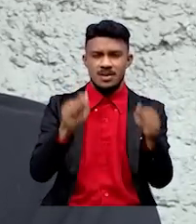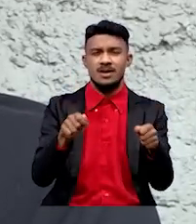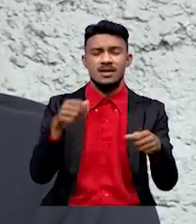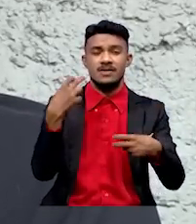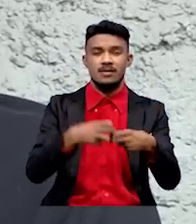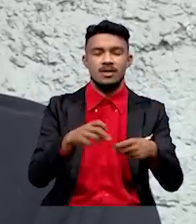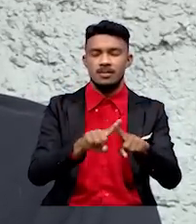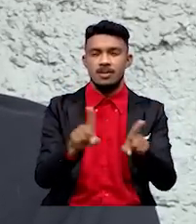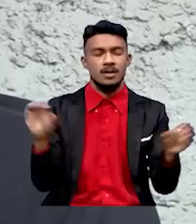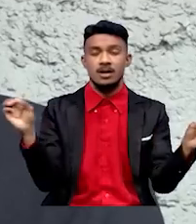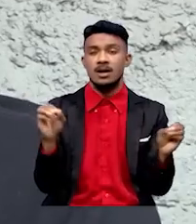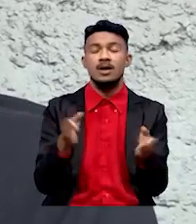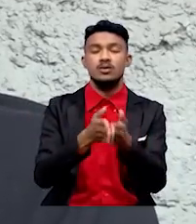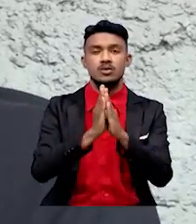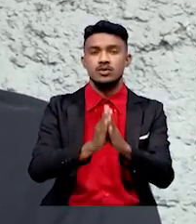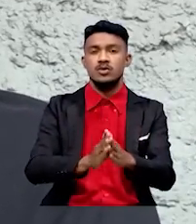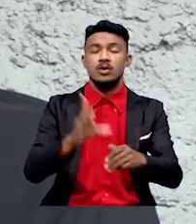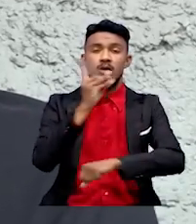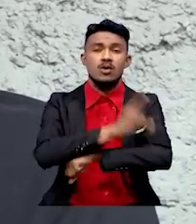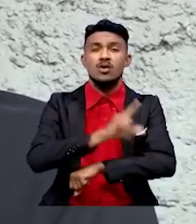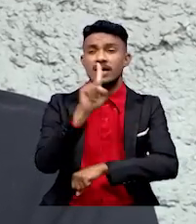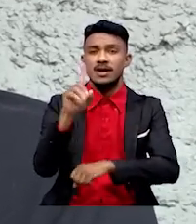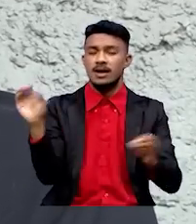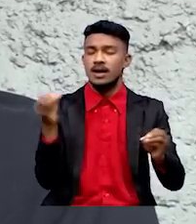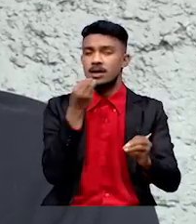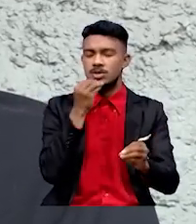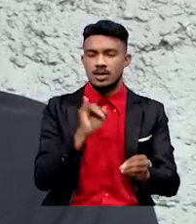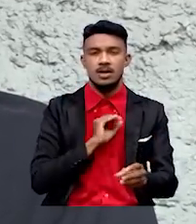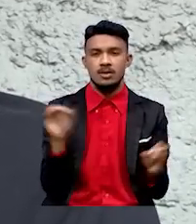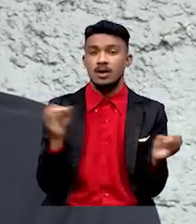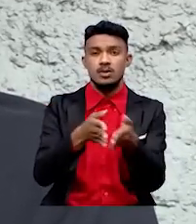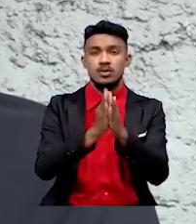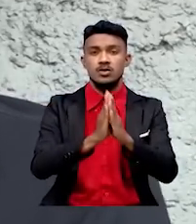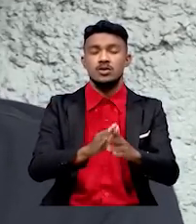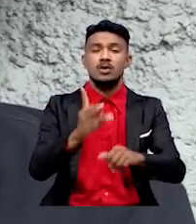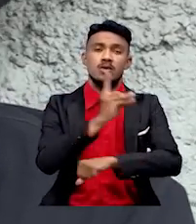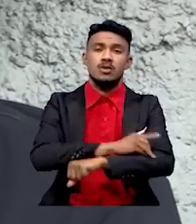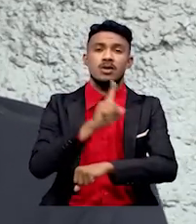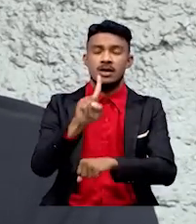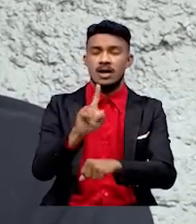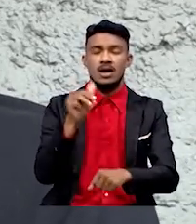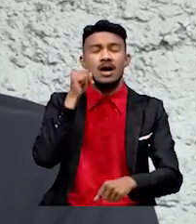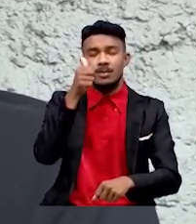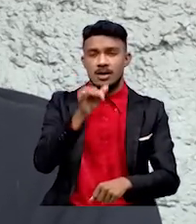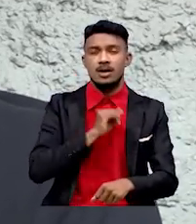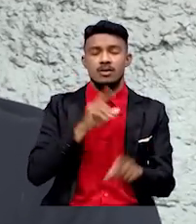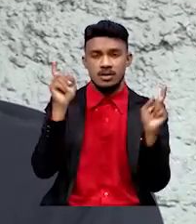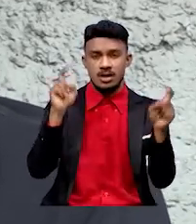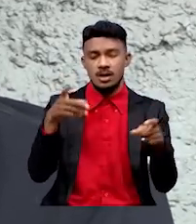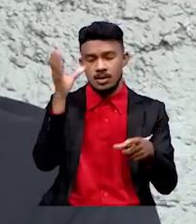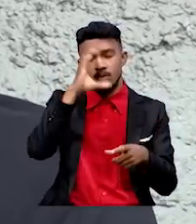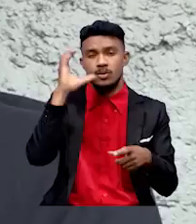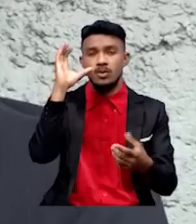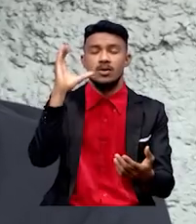beli lorong tomo kita lahamos halus. Lorong tomo kita, per exemple, lorong tomo kita makau lahan lahiman apa nak tingsai bukan? Para bahan uang